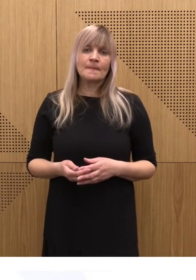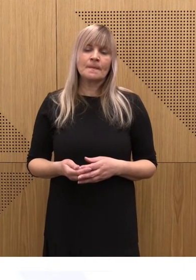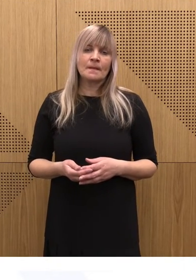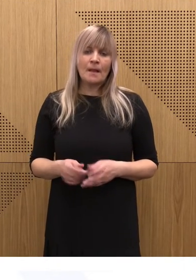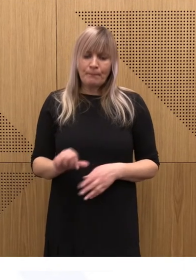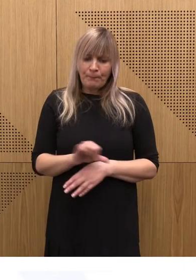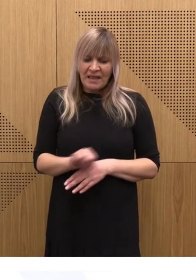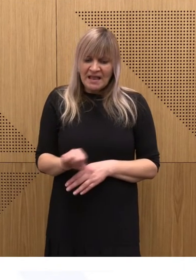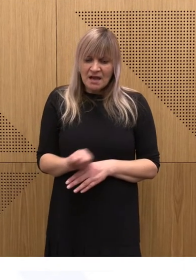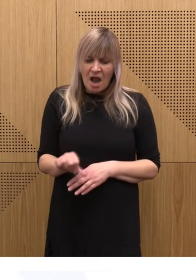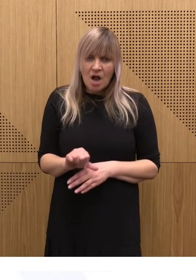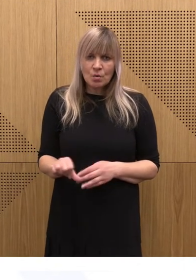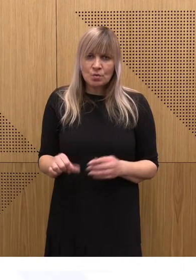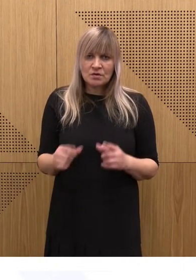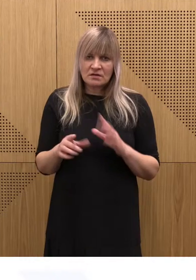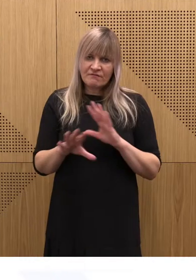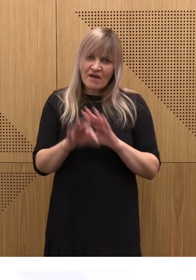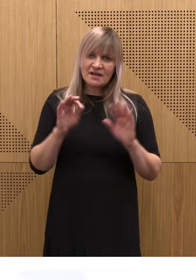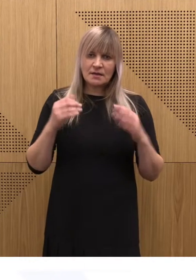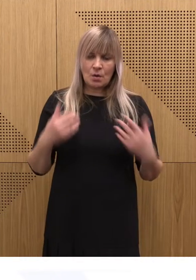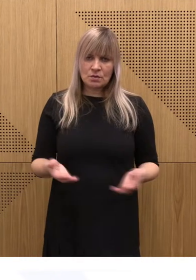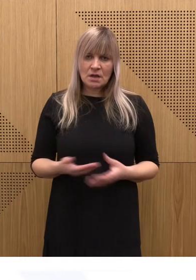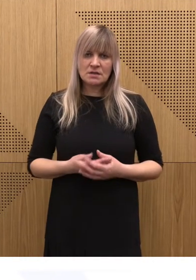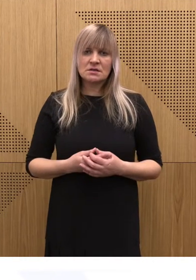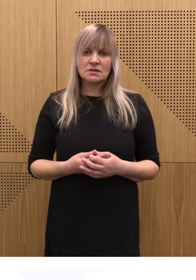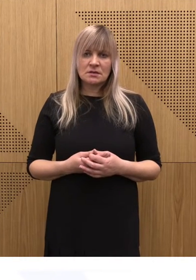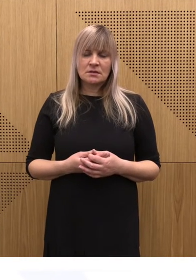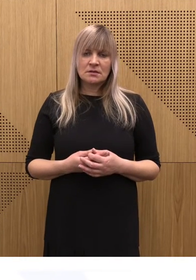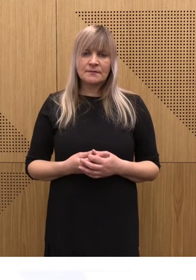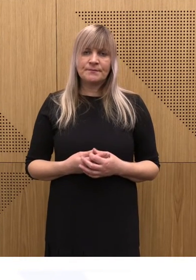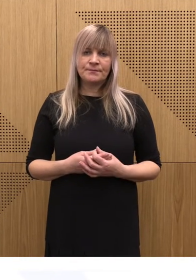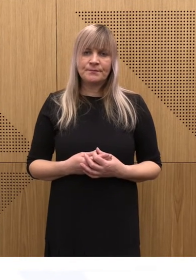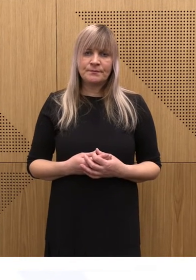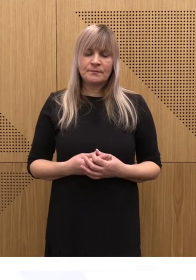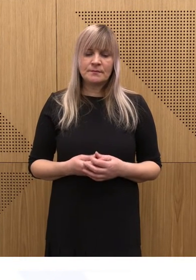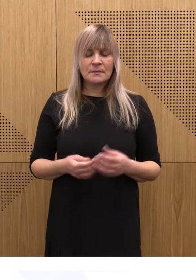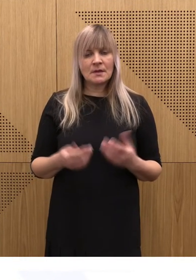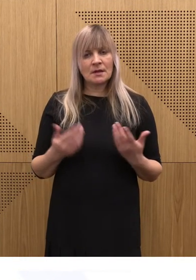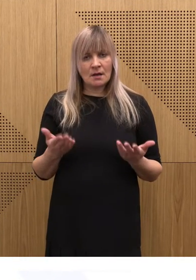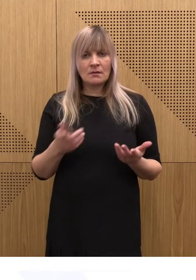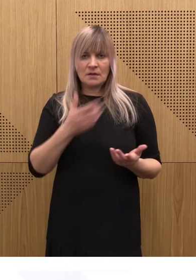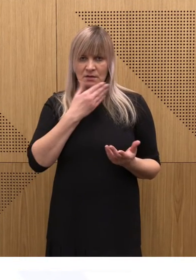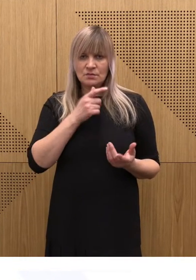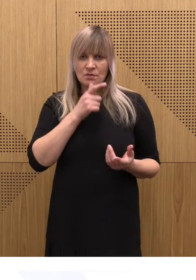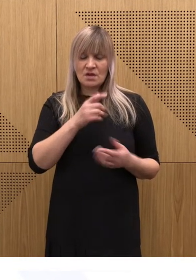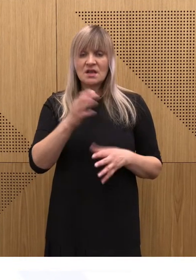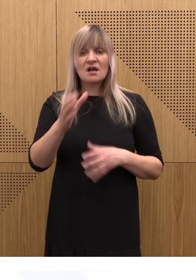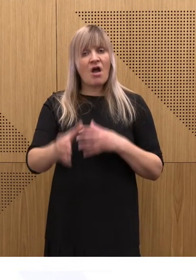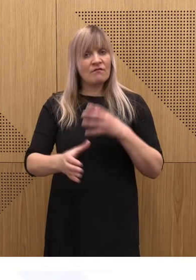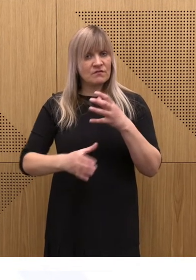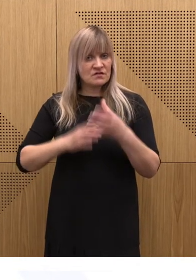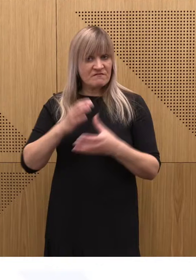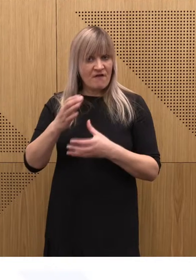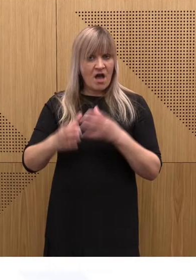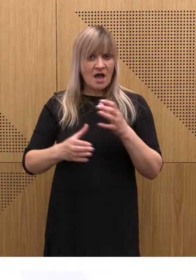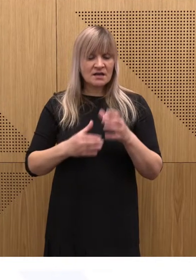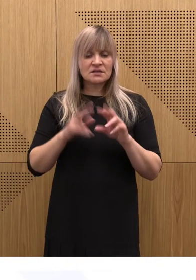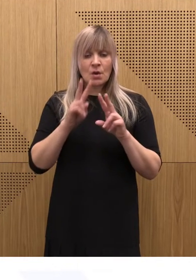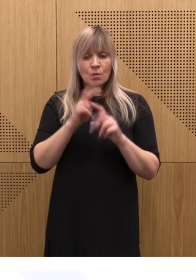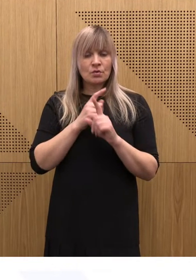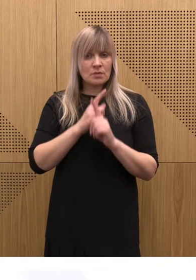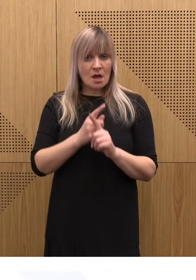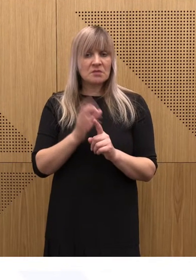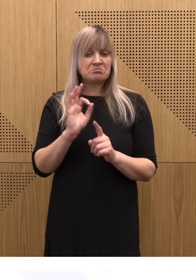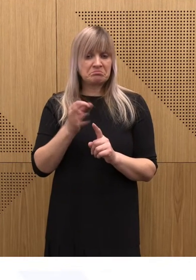valime. Aru saadav, et see küsimus tekib, me vaatame tõesti seda, et ühest küljest, mis on nagu ka rahandusministri viitas, mis on rahvusvaheliselt erinevate uuringute järgi